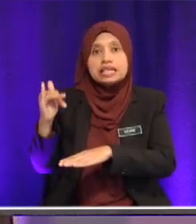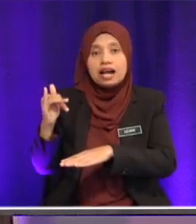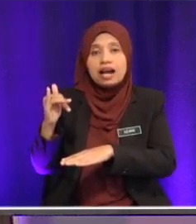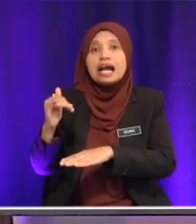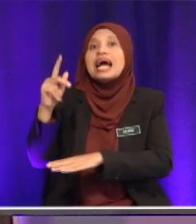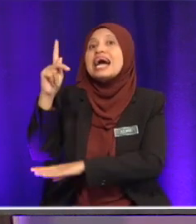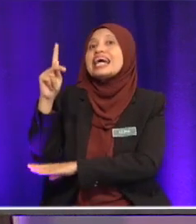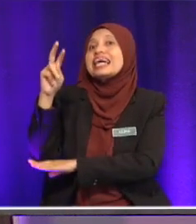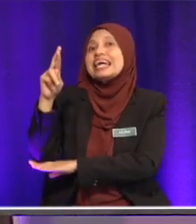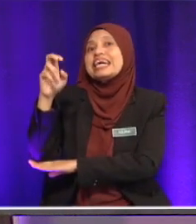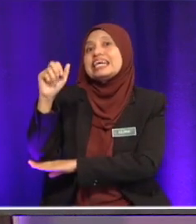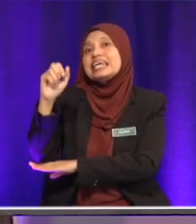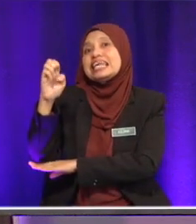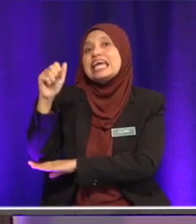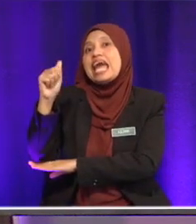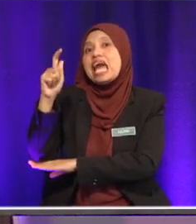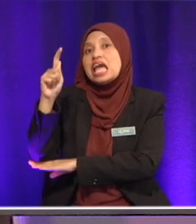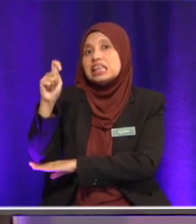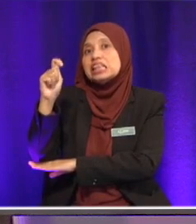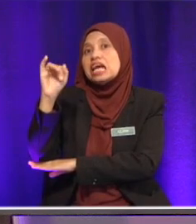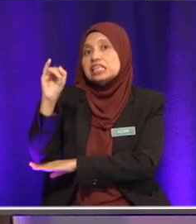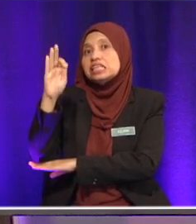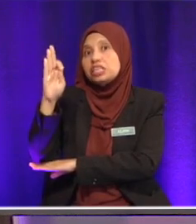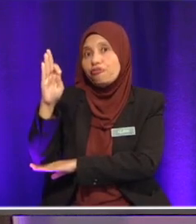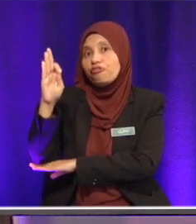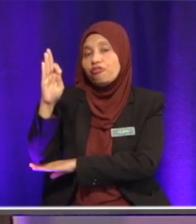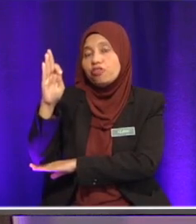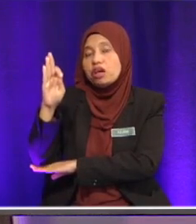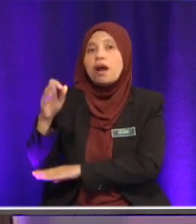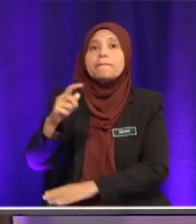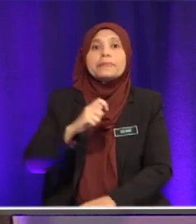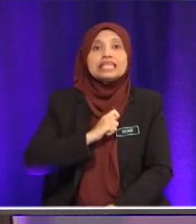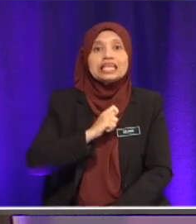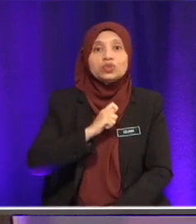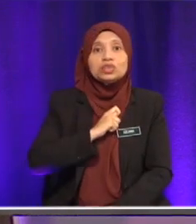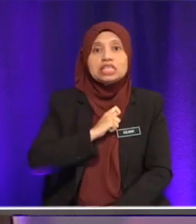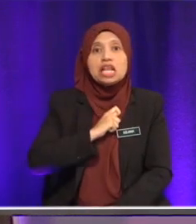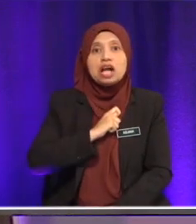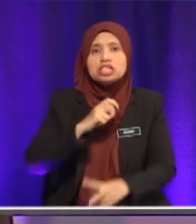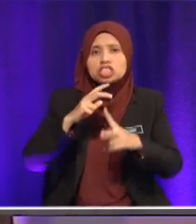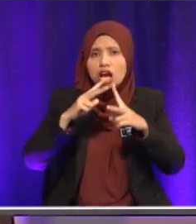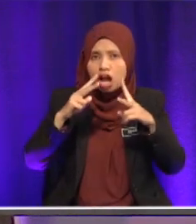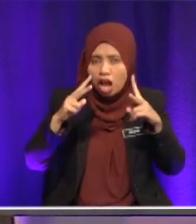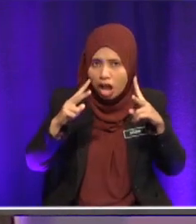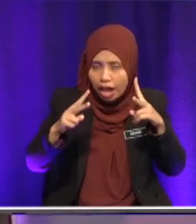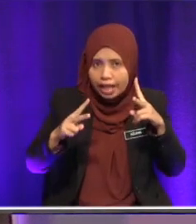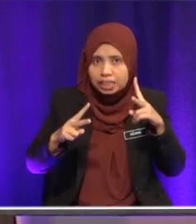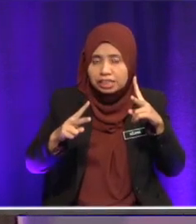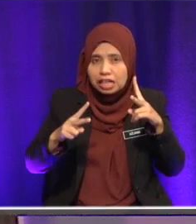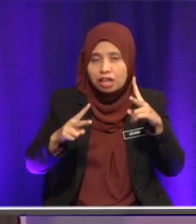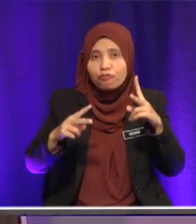dengan sebutan intonasi yang betul secara betul sila pada tahap yang sangat terperinci konsisten